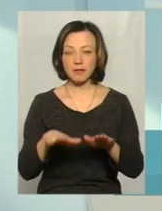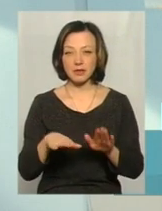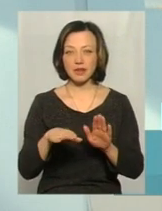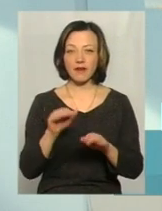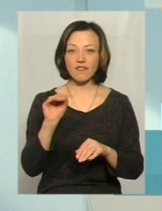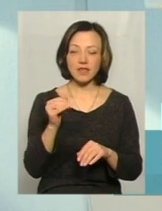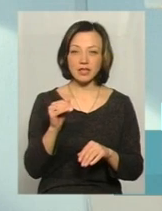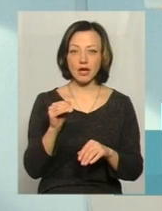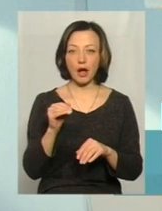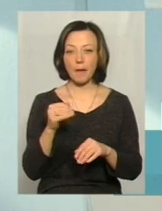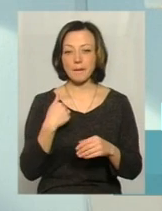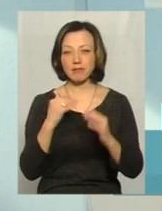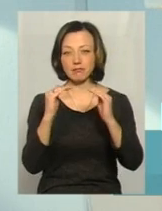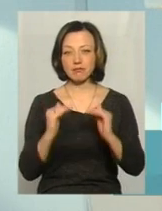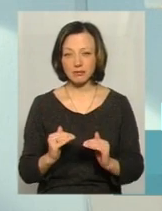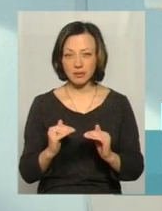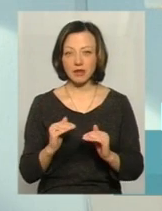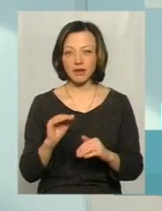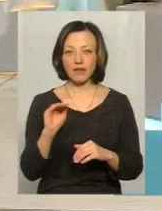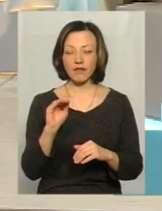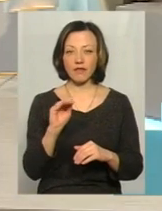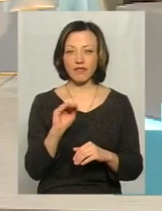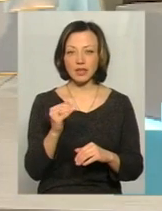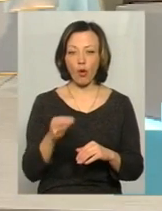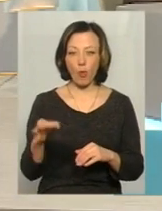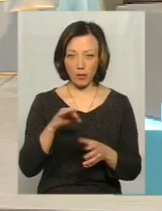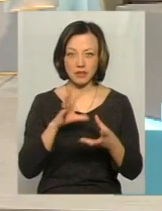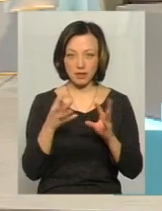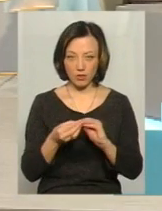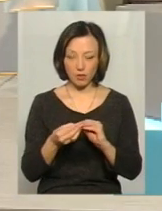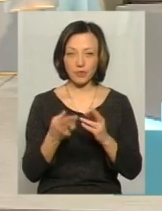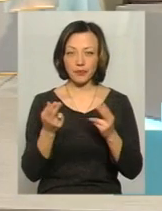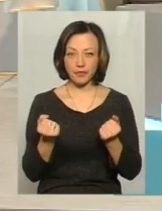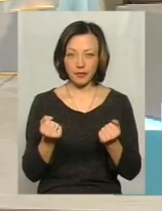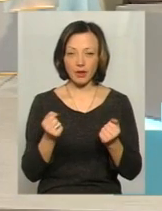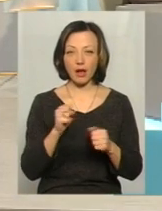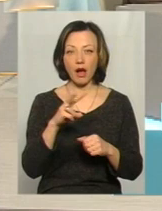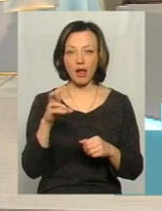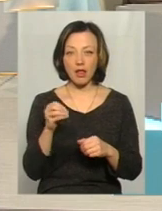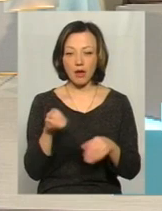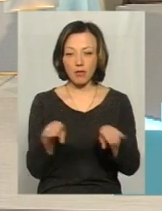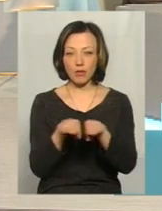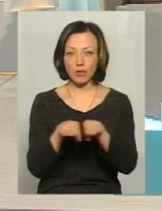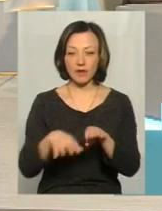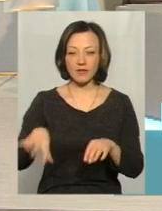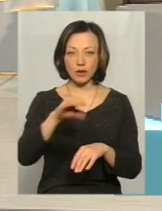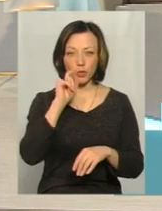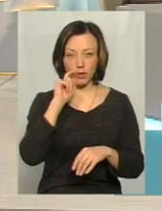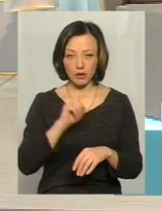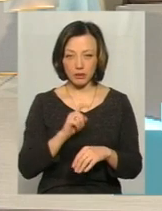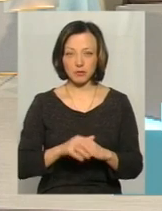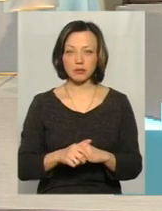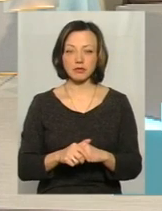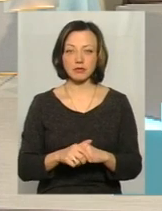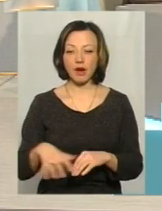як фізика, ми понижуємо, фізику взагалом. Ви маєте на увазі область загалом? Так? Область загалом, але в розрізі України. В